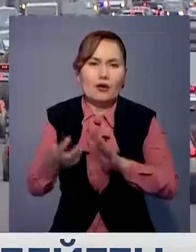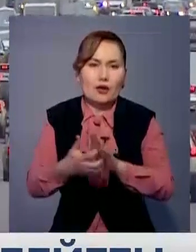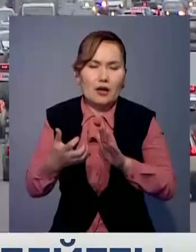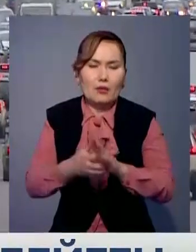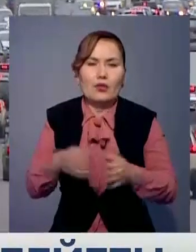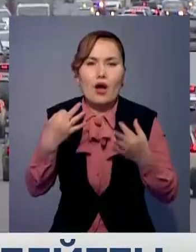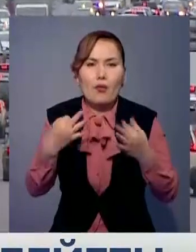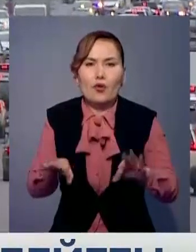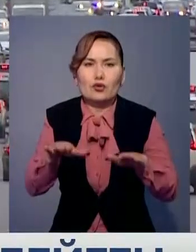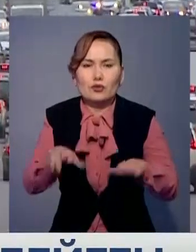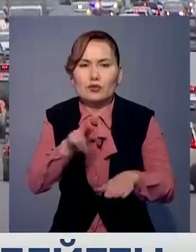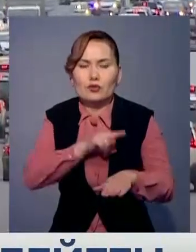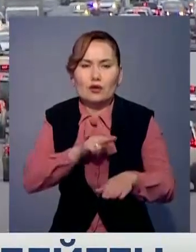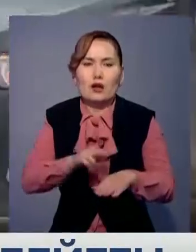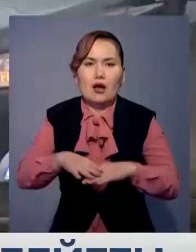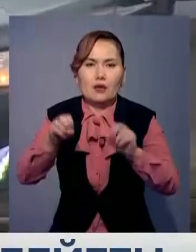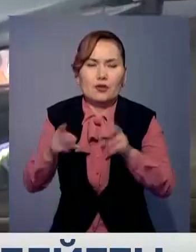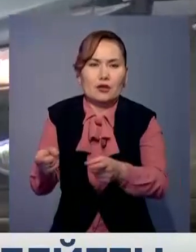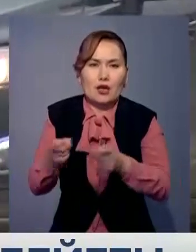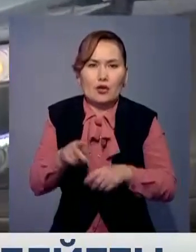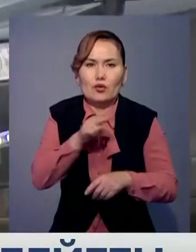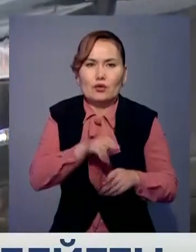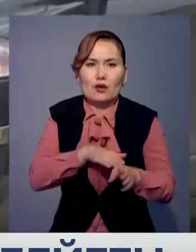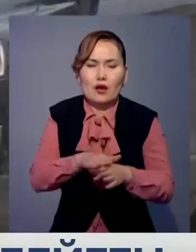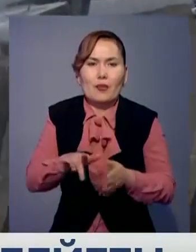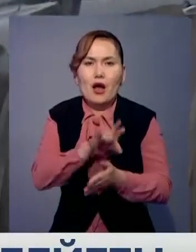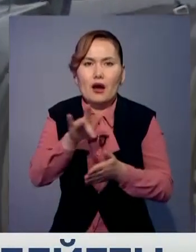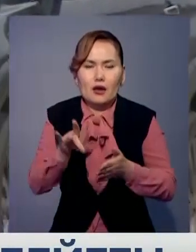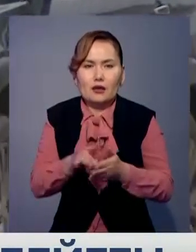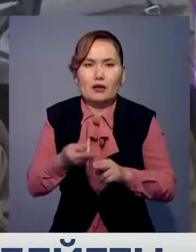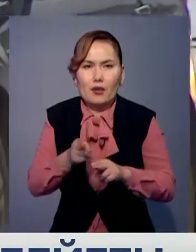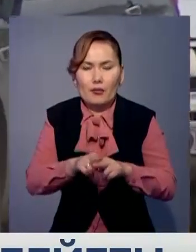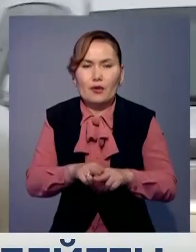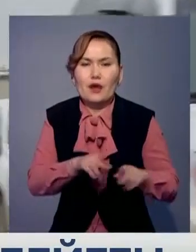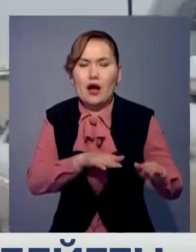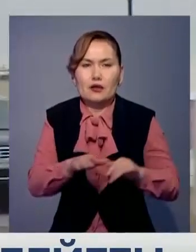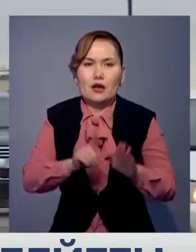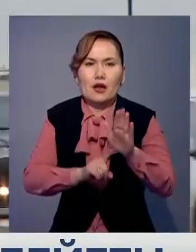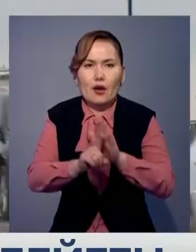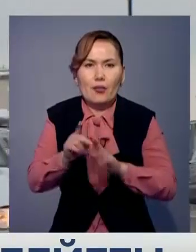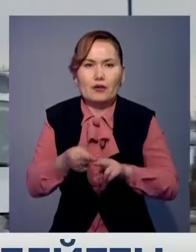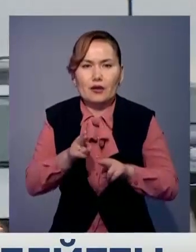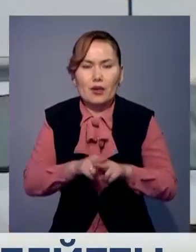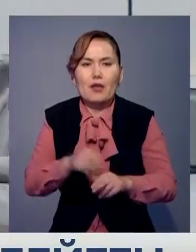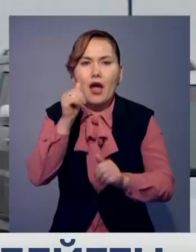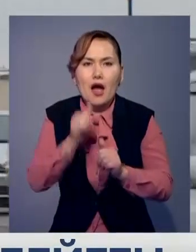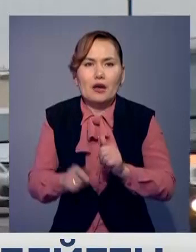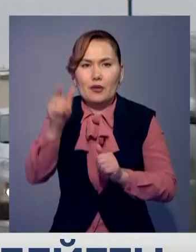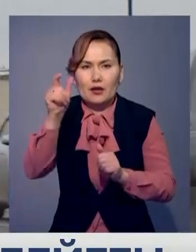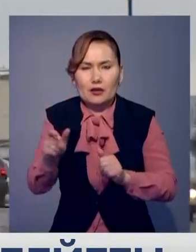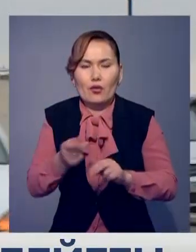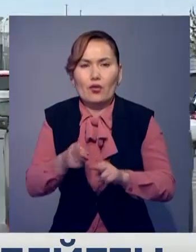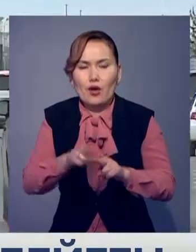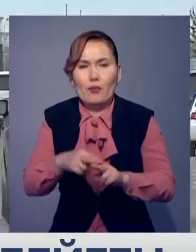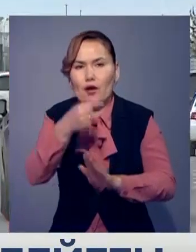қызметкер тарту жұмыстары жүргізіліп жатыр. Айта кетейік, бүгін қалада тағы бір акция басталды. Жолда қабылдау шарасы кезінде кез келген тұрғын өзін